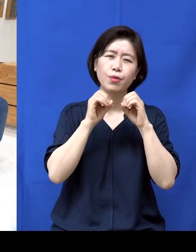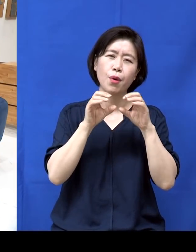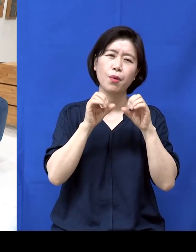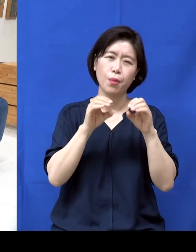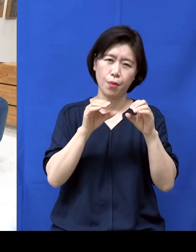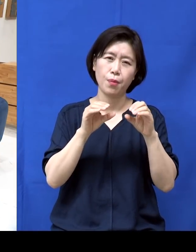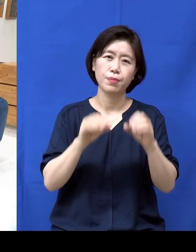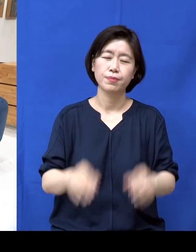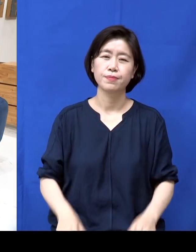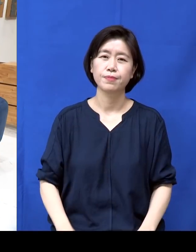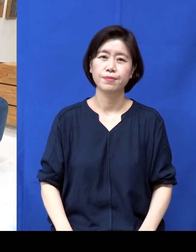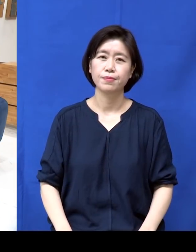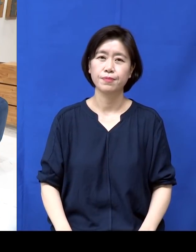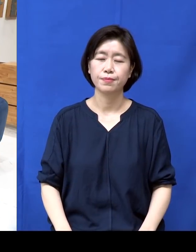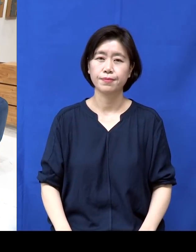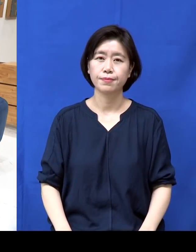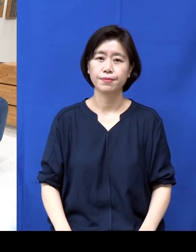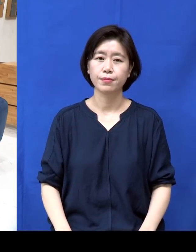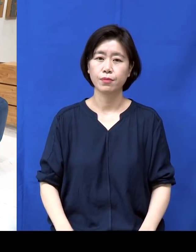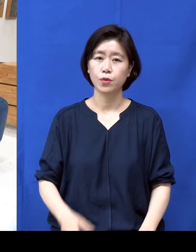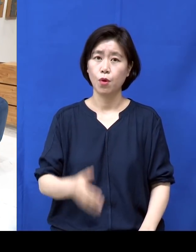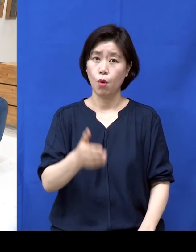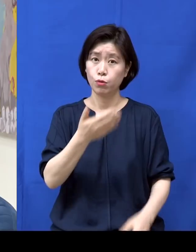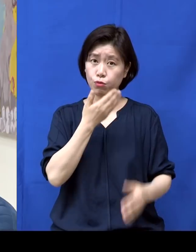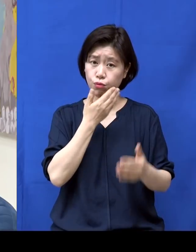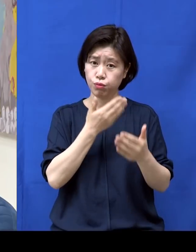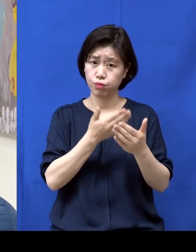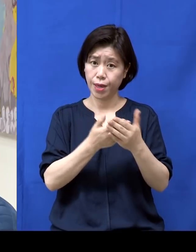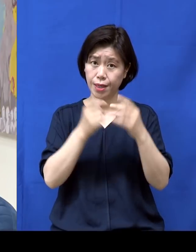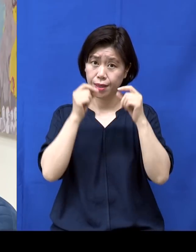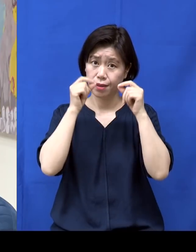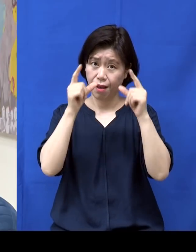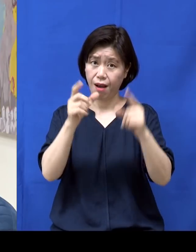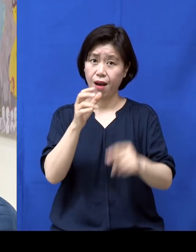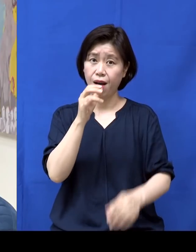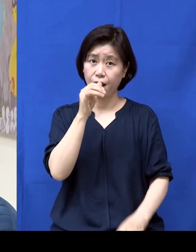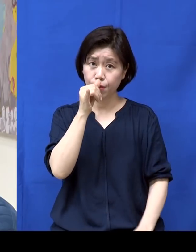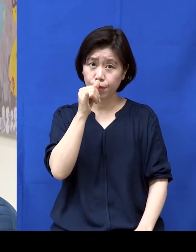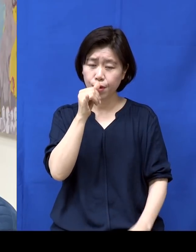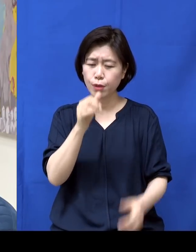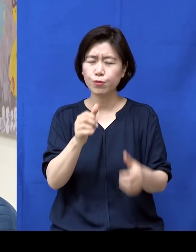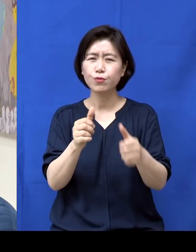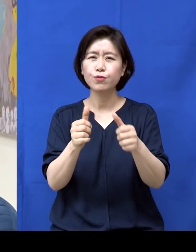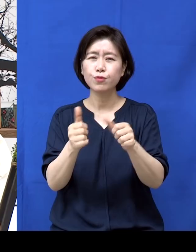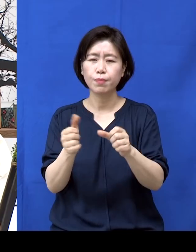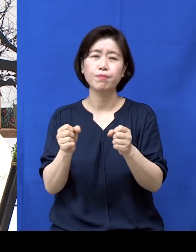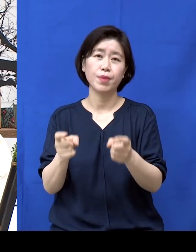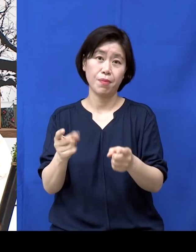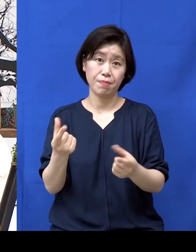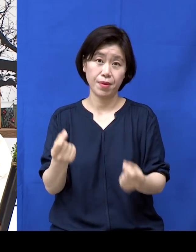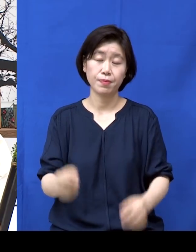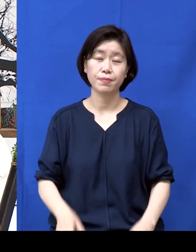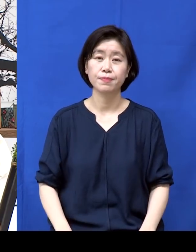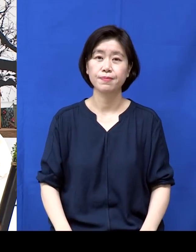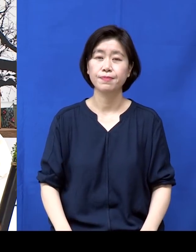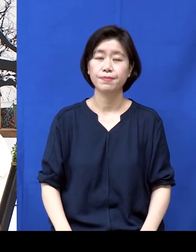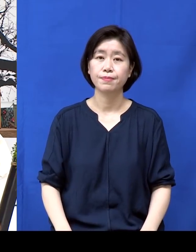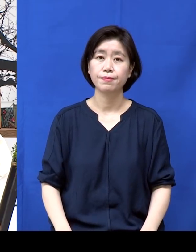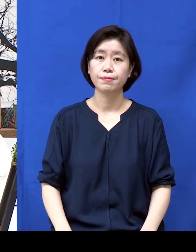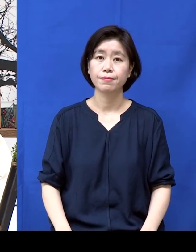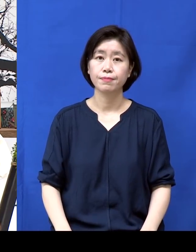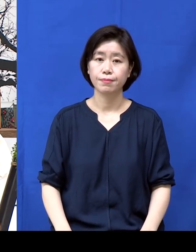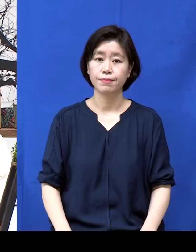야, 진짜로 너무 중요한 깨달음이 있었던 그죠? 죽음을 가까이 접하게 된 이 시간을 통해서 뭐가 그 이후에